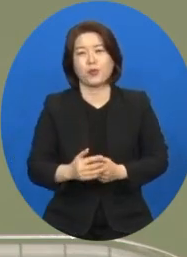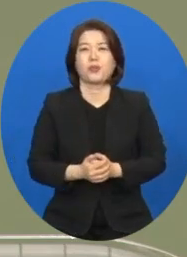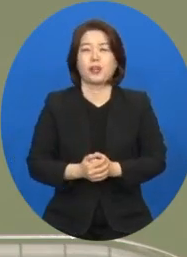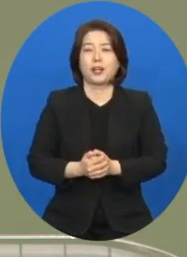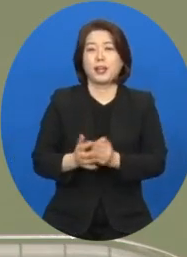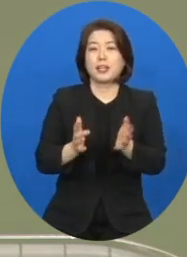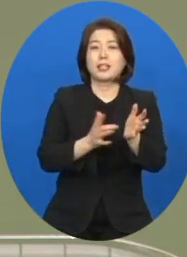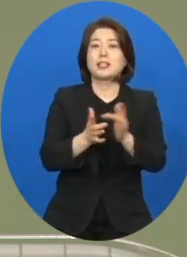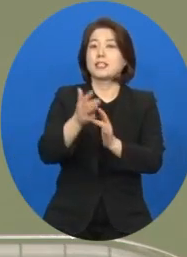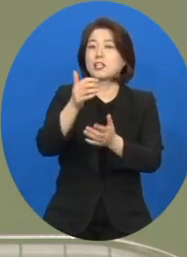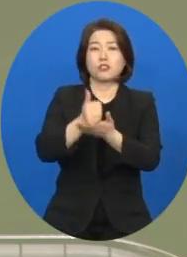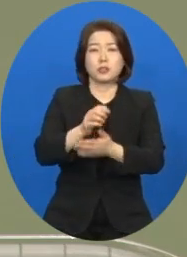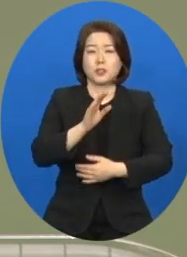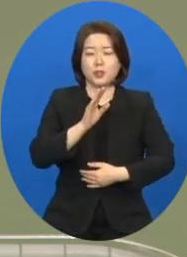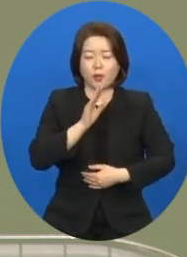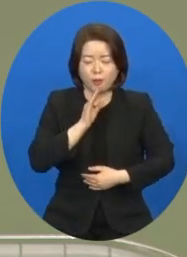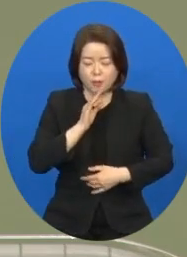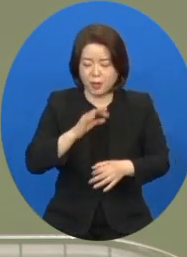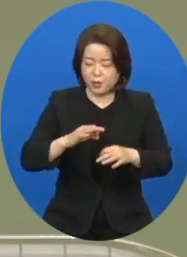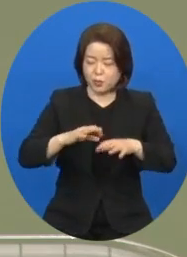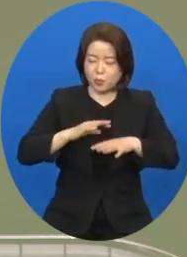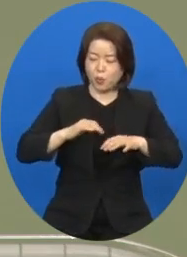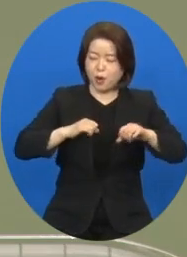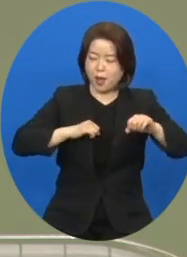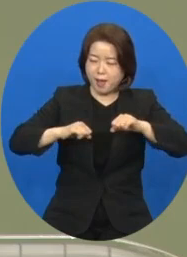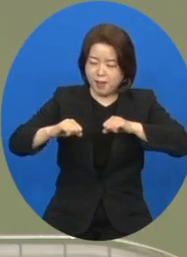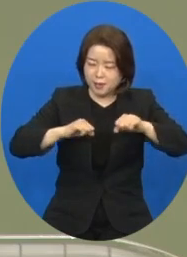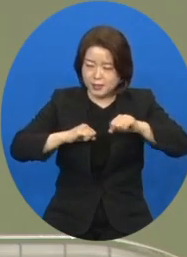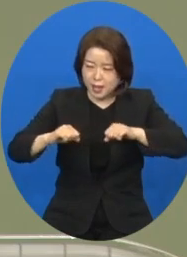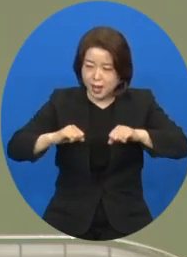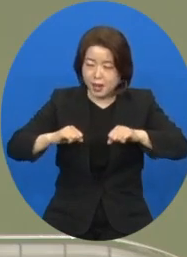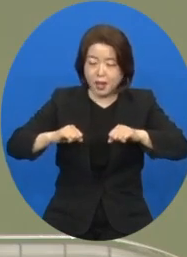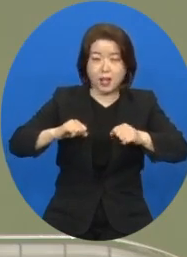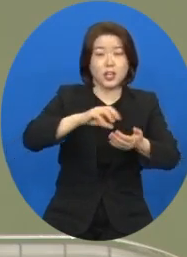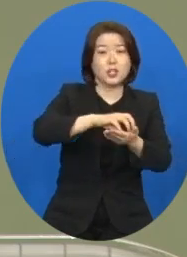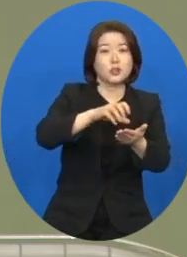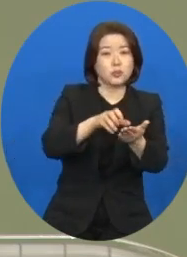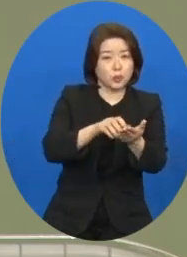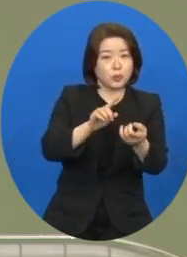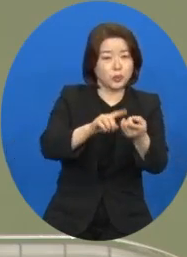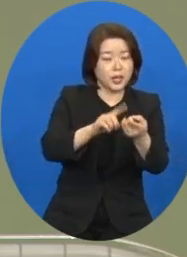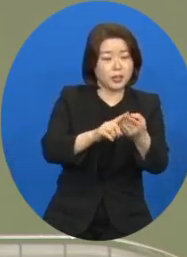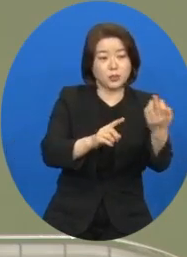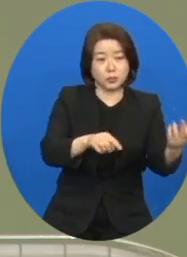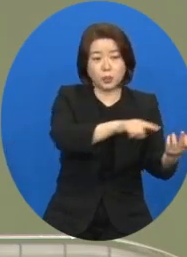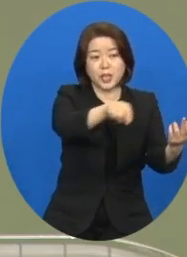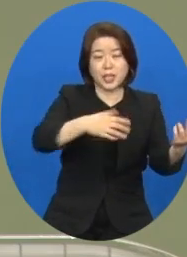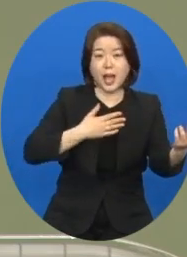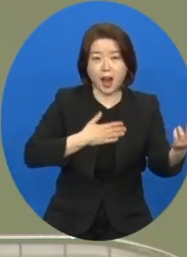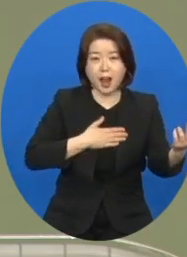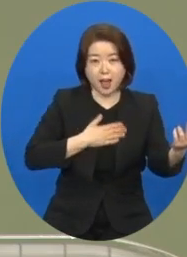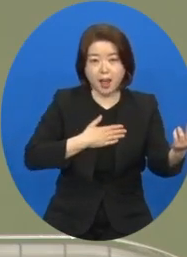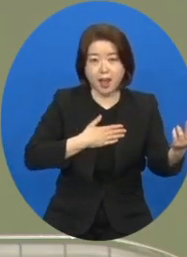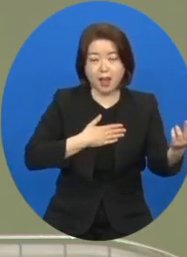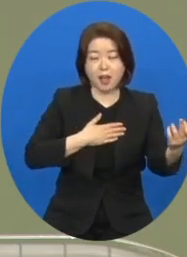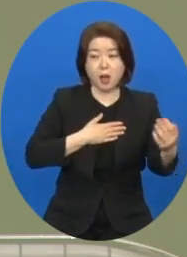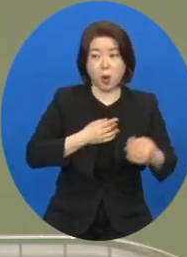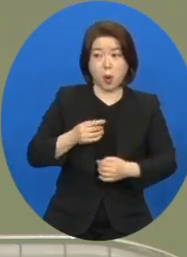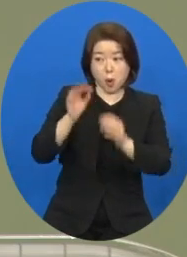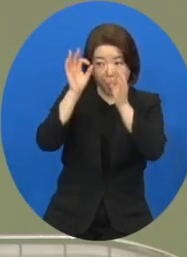예수님이 정말 놀라운 역사를 행하는 사람인 정도는 동생들도 알았는데 자기들이 직접